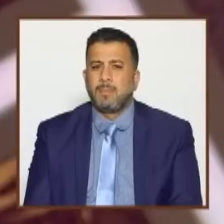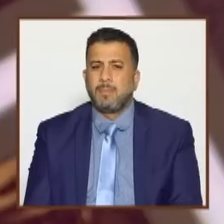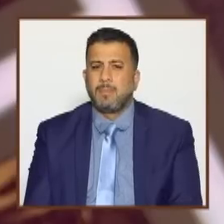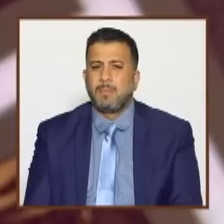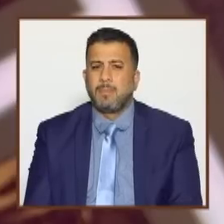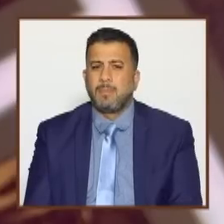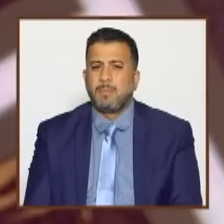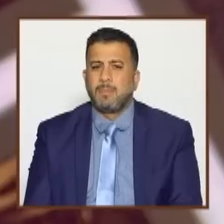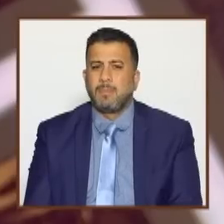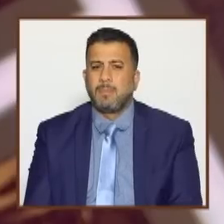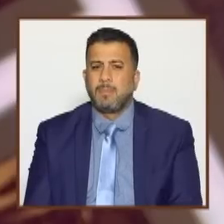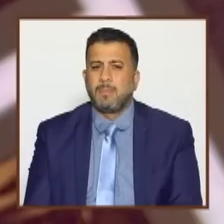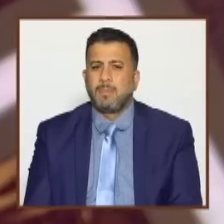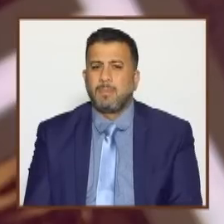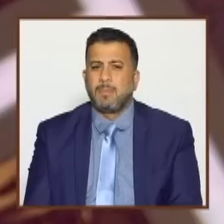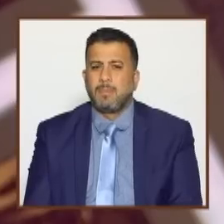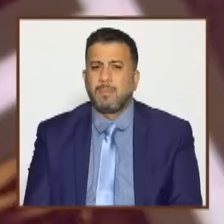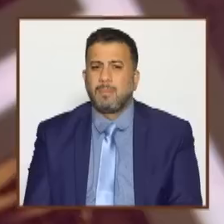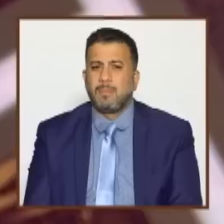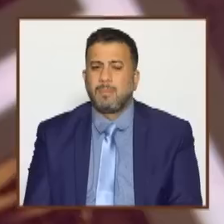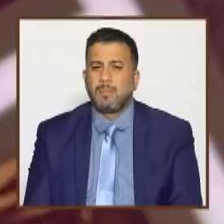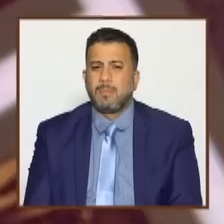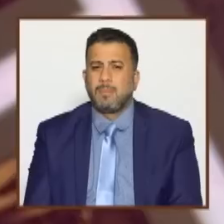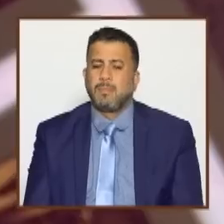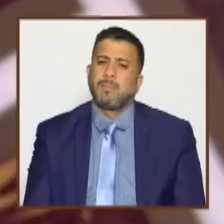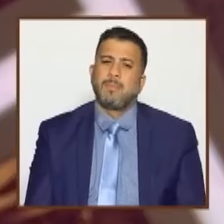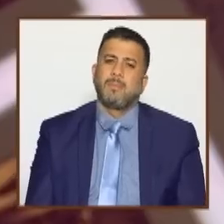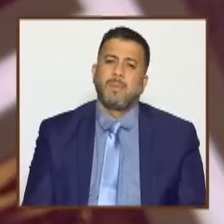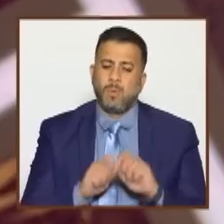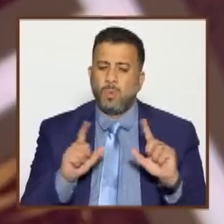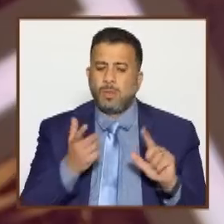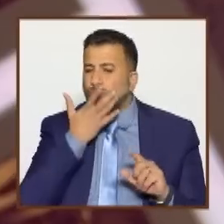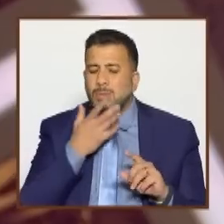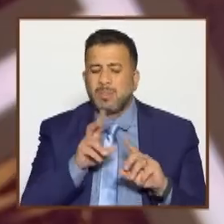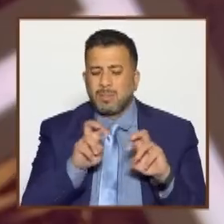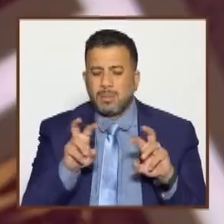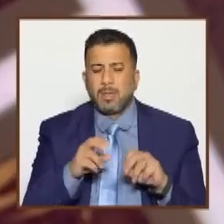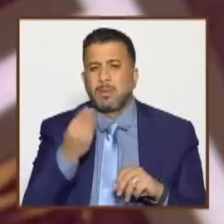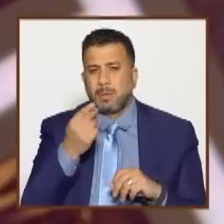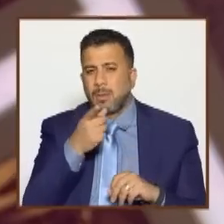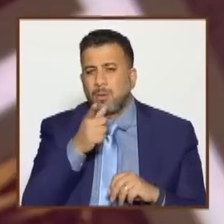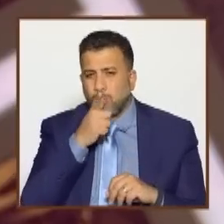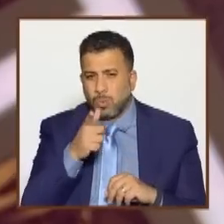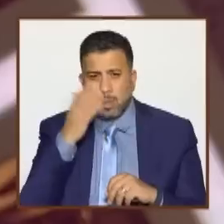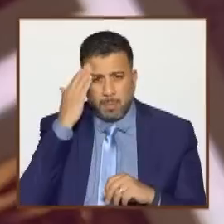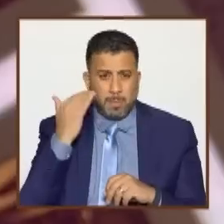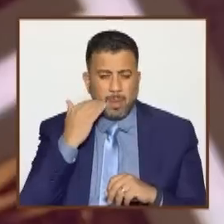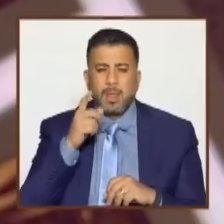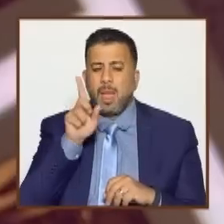موزين من الشرك من كل شيء عمل موزين. يعني أنت إذا وقعت في معصية مثلا بعد